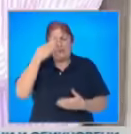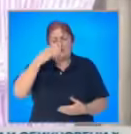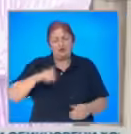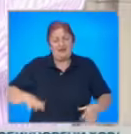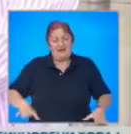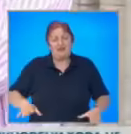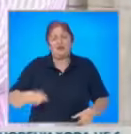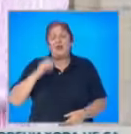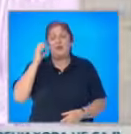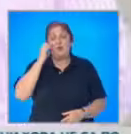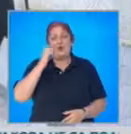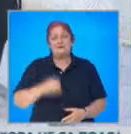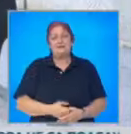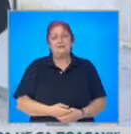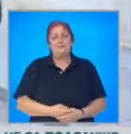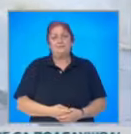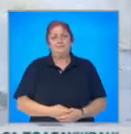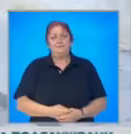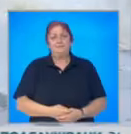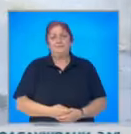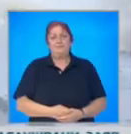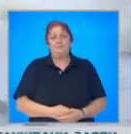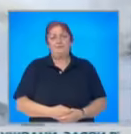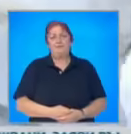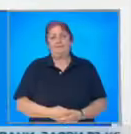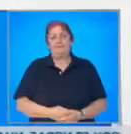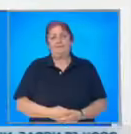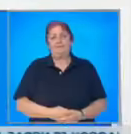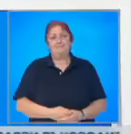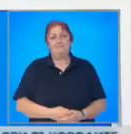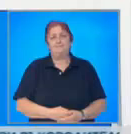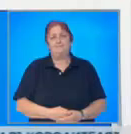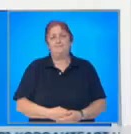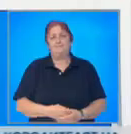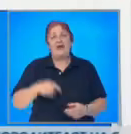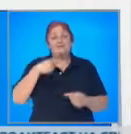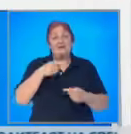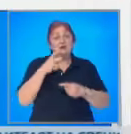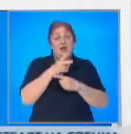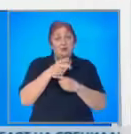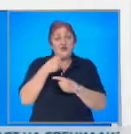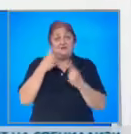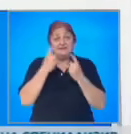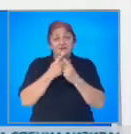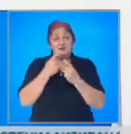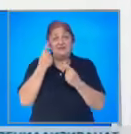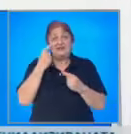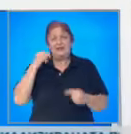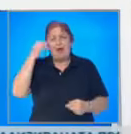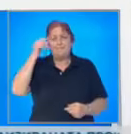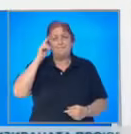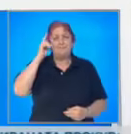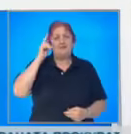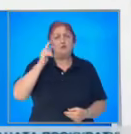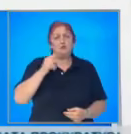почетен гражданин на Бургас. А в следващия репортаж ще ви срещнем с един бъдещ учител